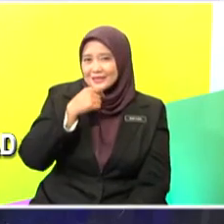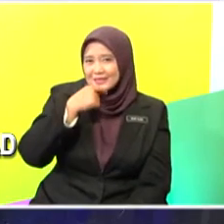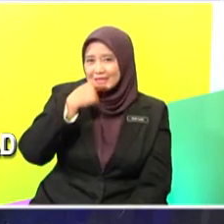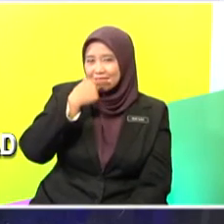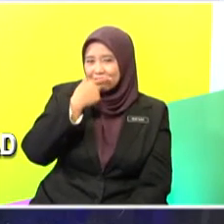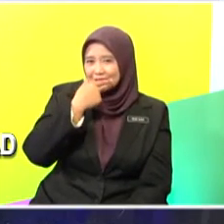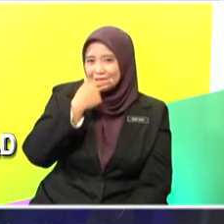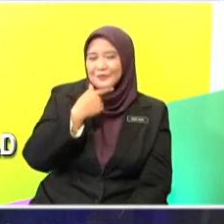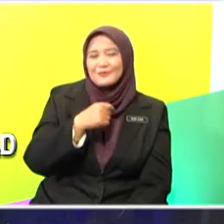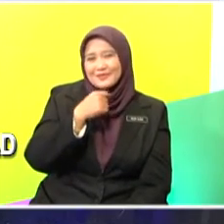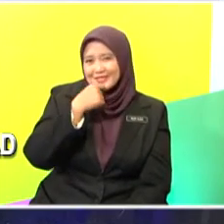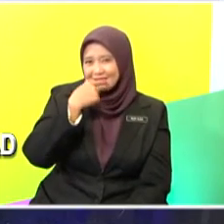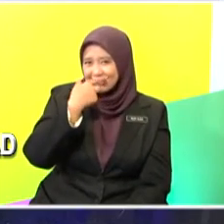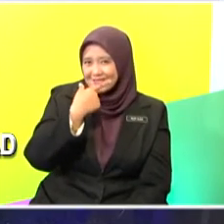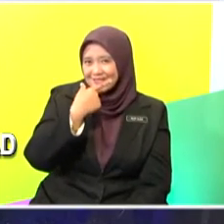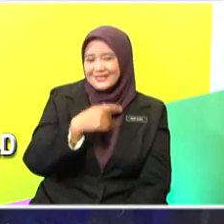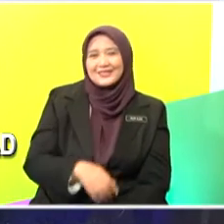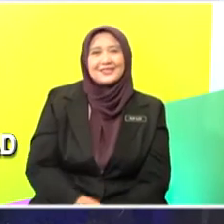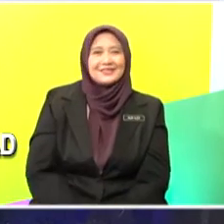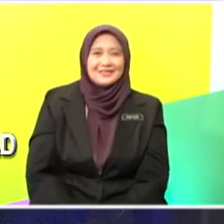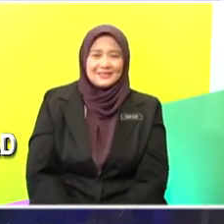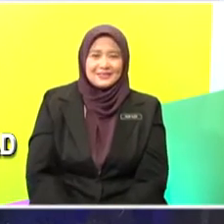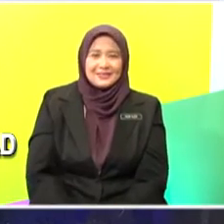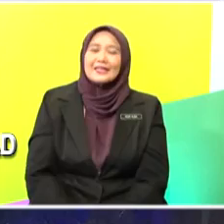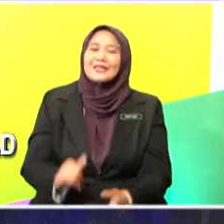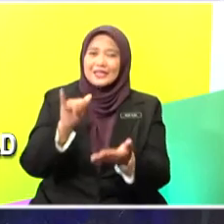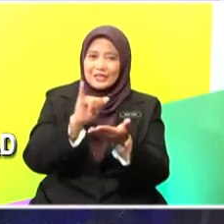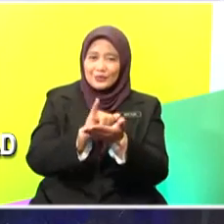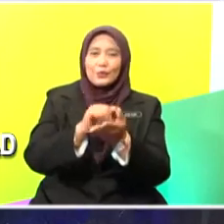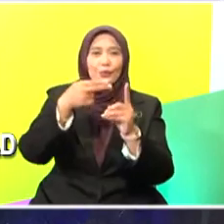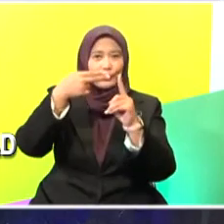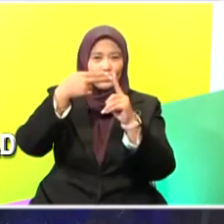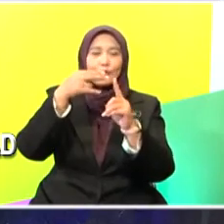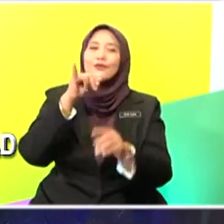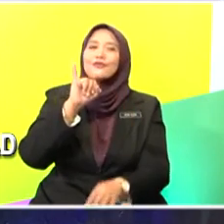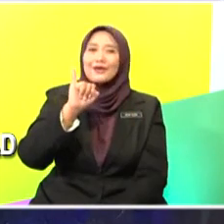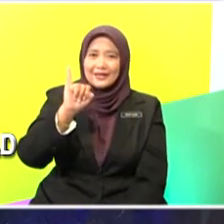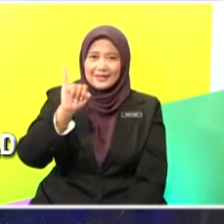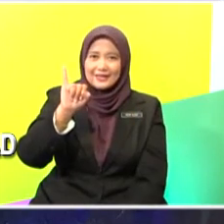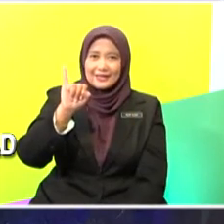Cuba senyum, cuba senyum. Ah, itulah huruf I.